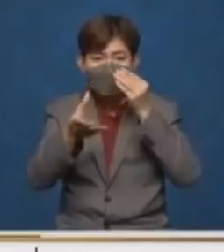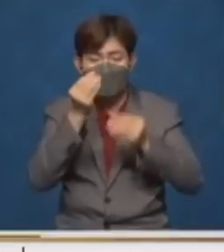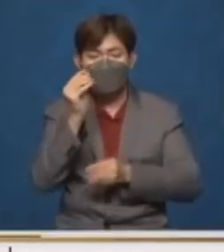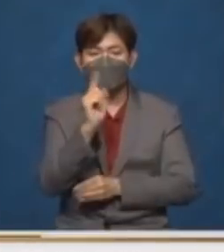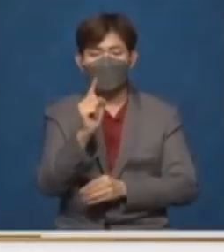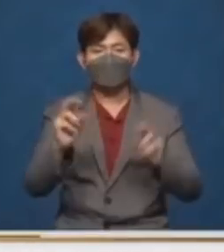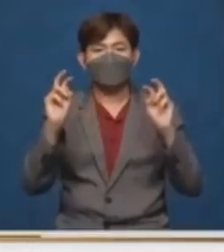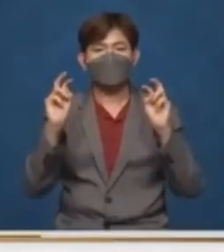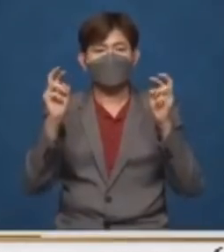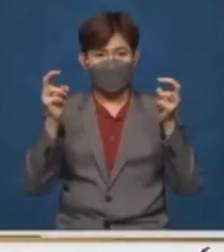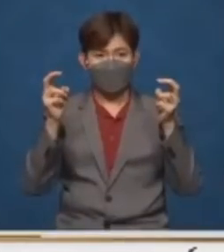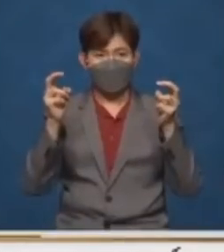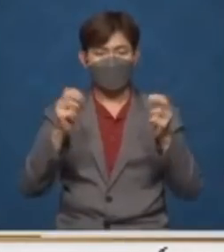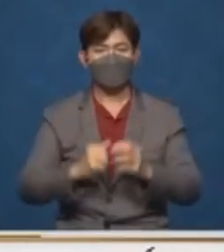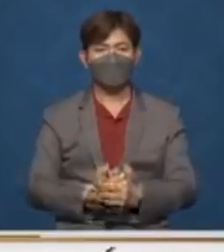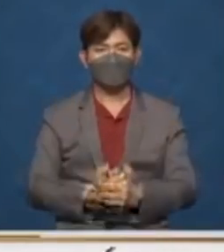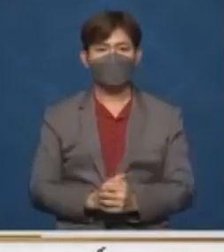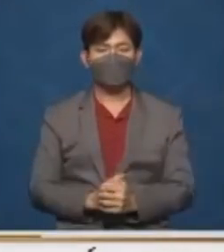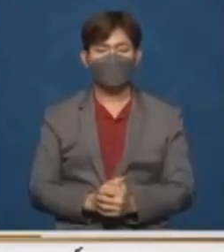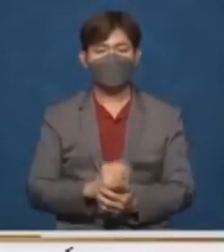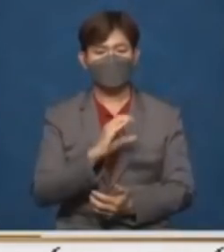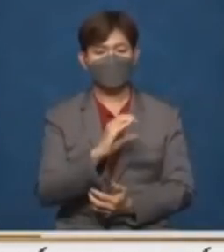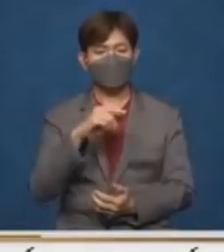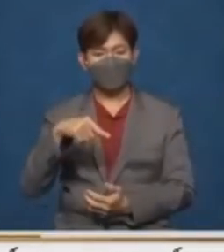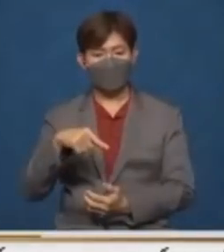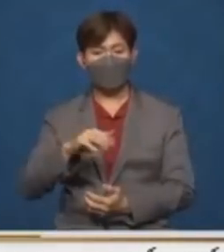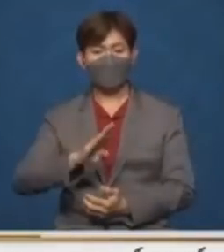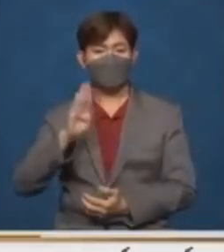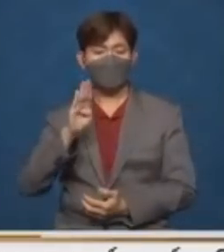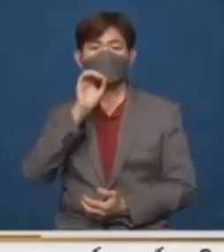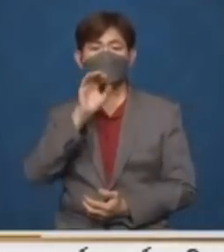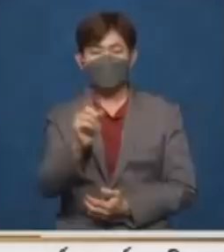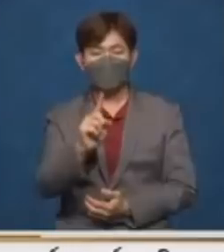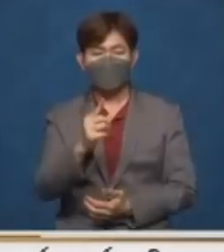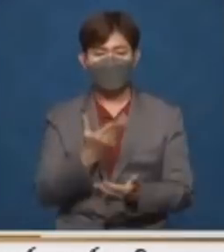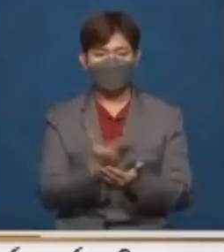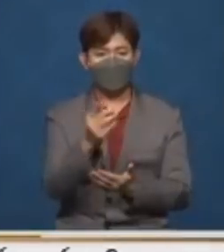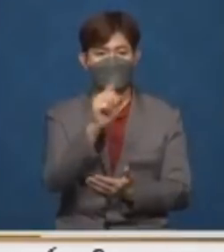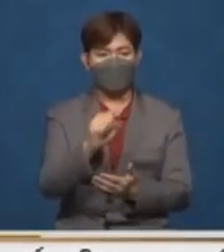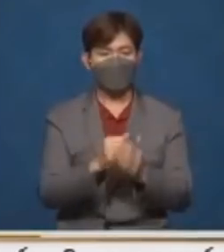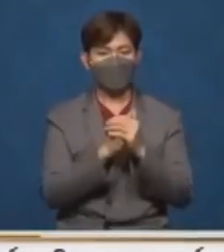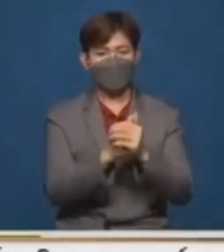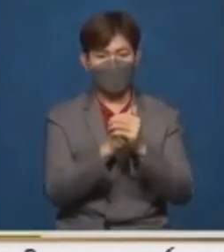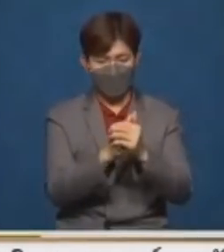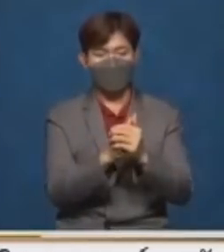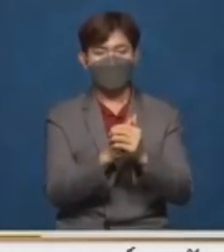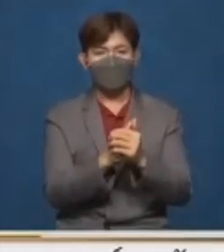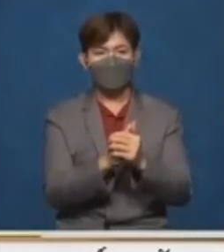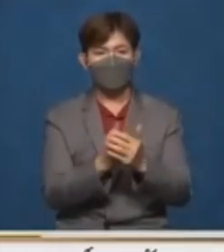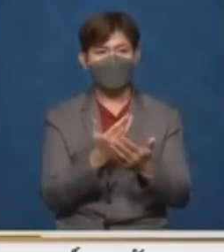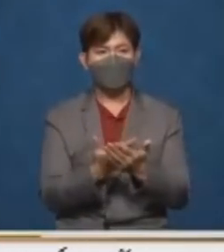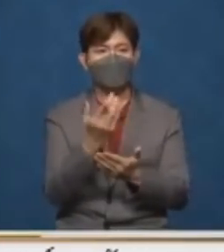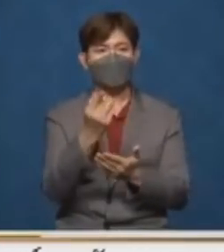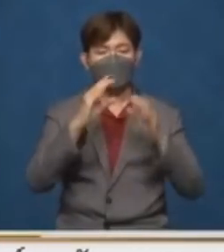ในเรื่องปางประการนะครับCP แจ้งว่าการจะซื้อวัคซีนชิโนว่ะเป็นการจะซือแบบ